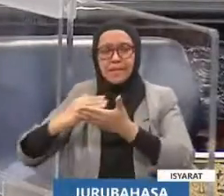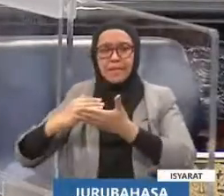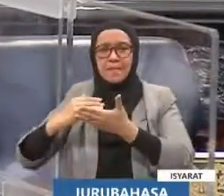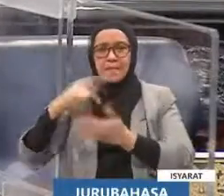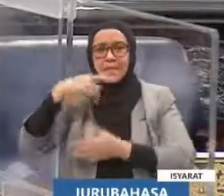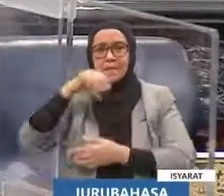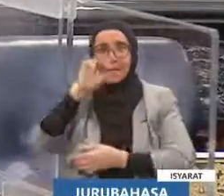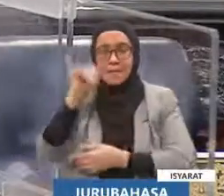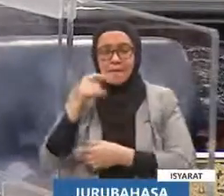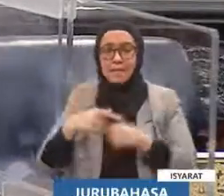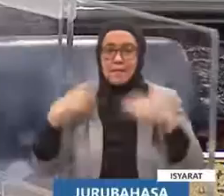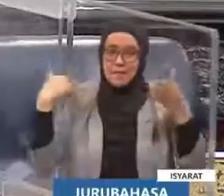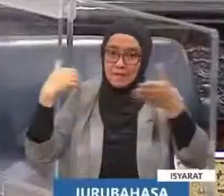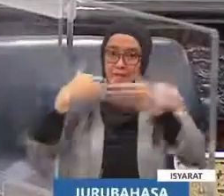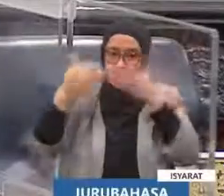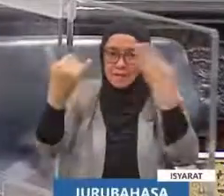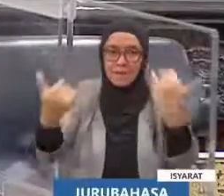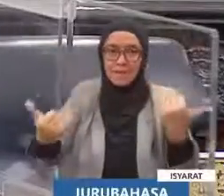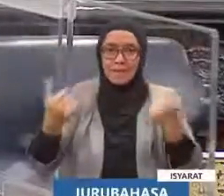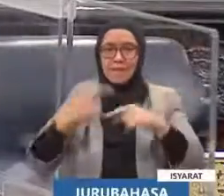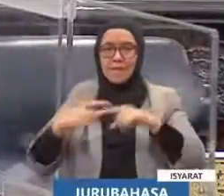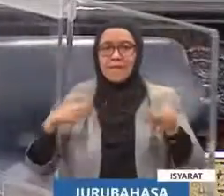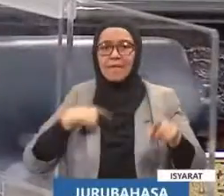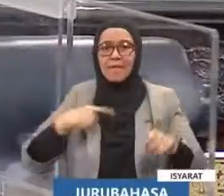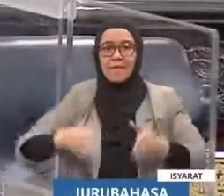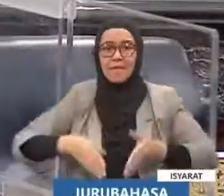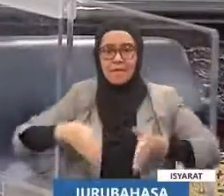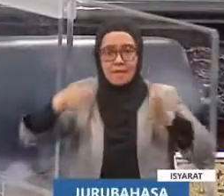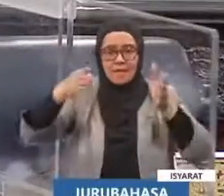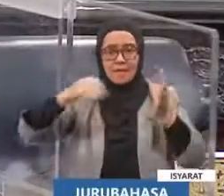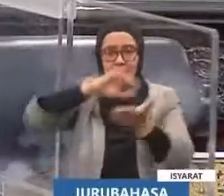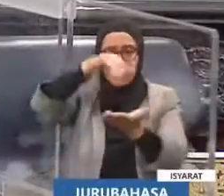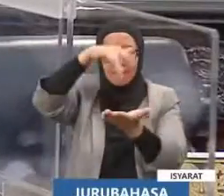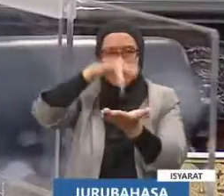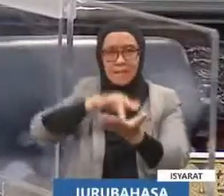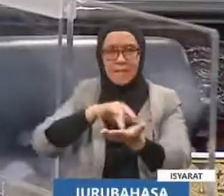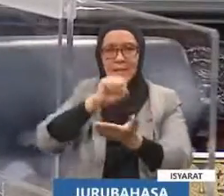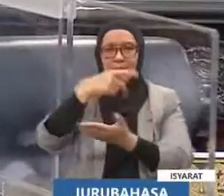pelaksanaan Jalan Central Spine ini adalah seperti berikut.